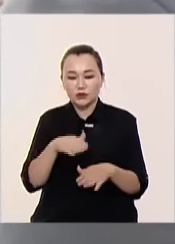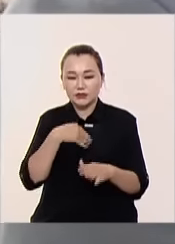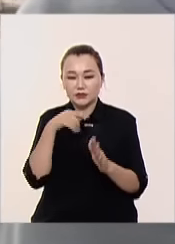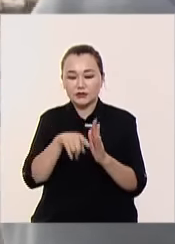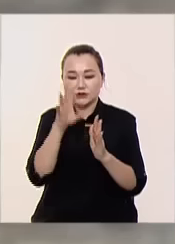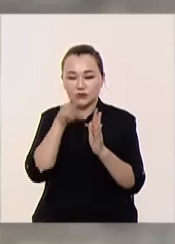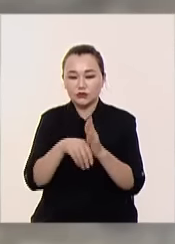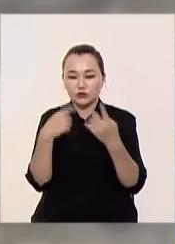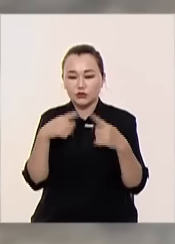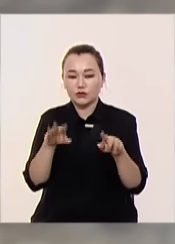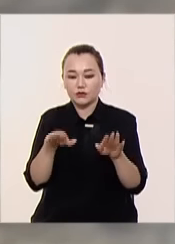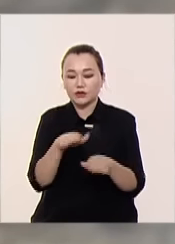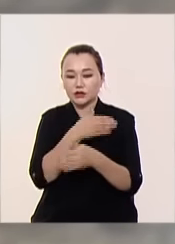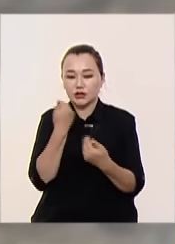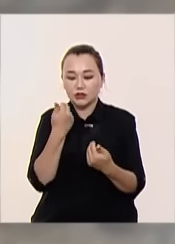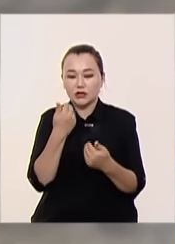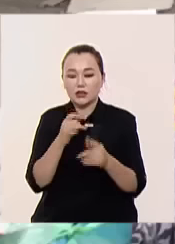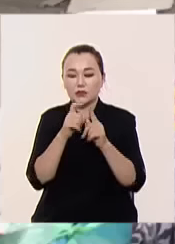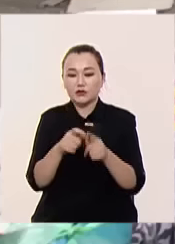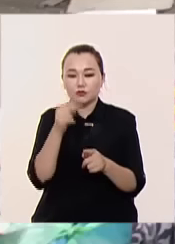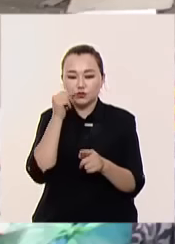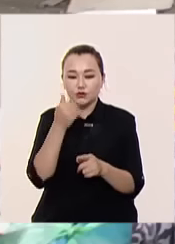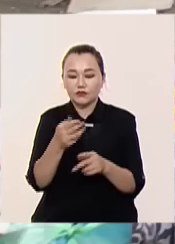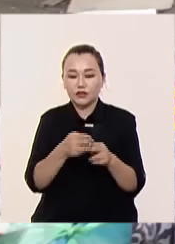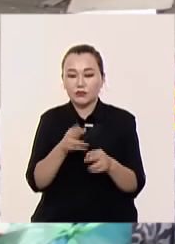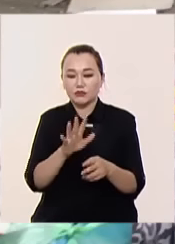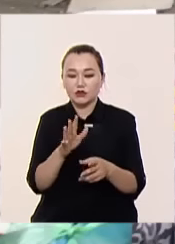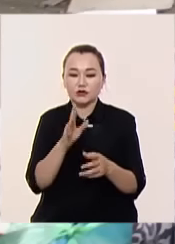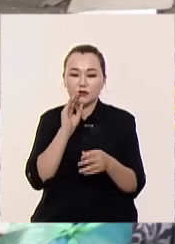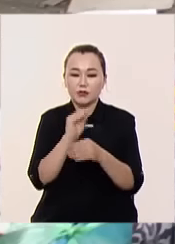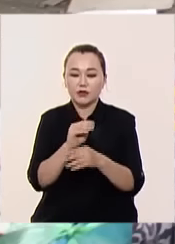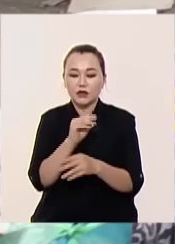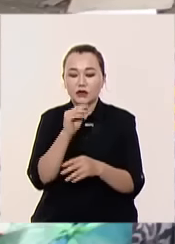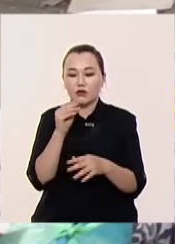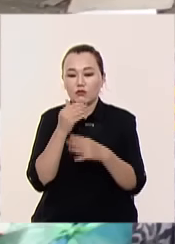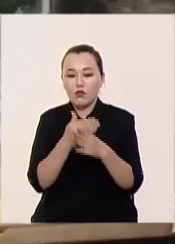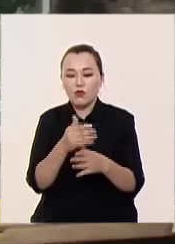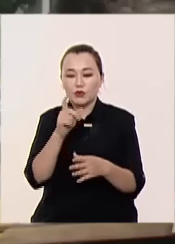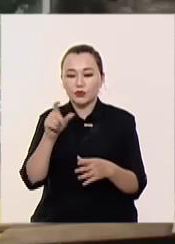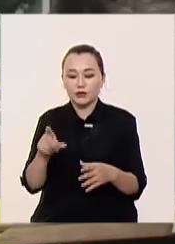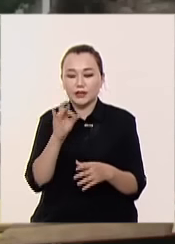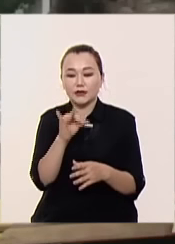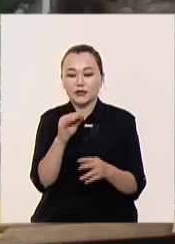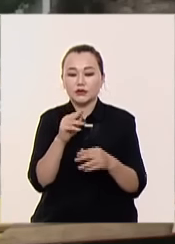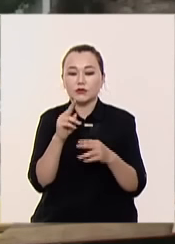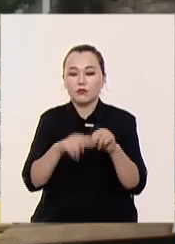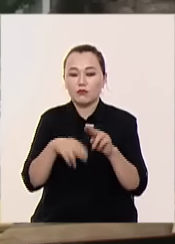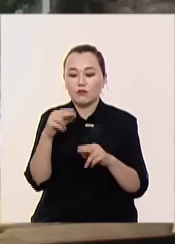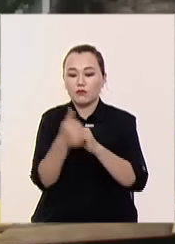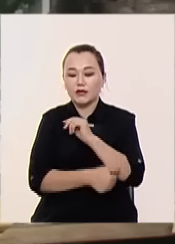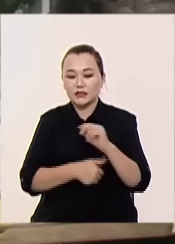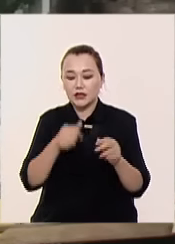ночевал, мне некуда идти. По словам мужчины, ему не помешали бы дополнительные рабочие руки и стройматериалы. В таком же незавидном